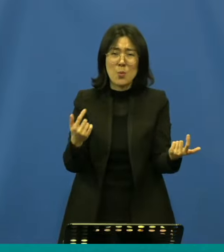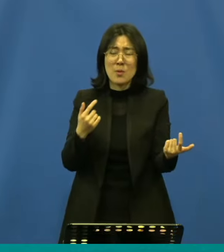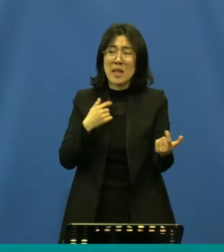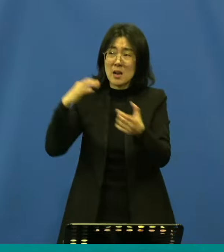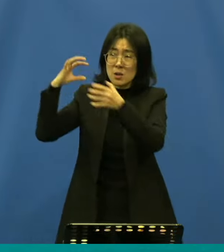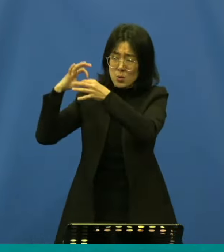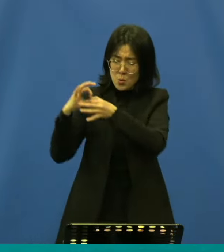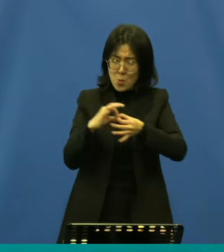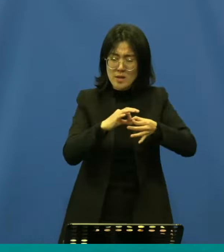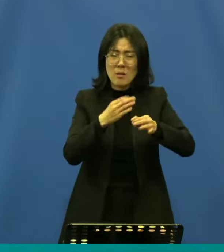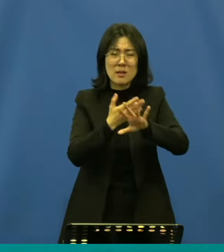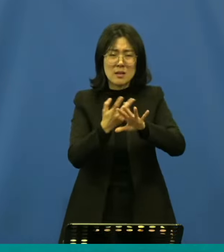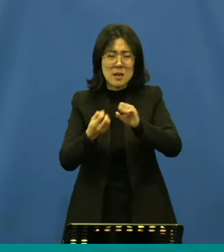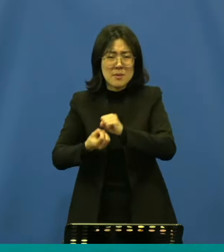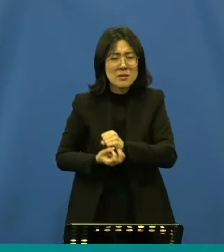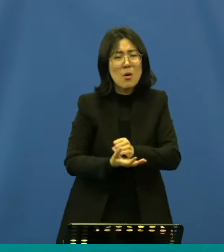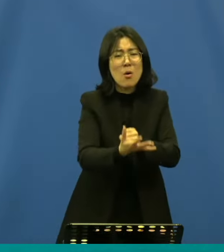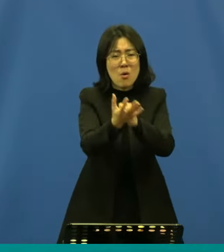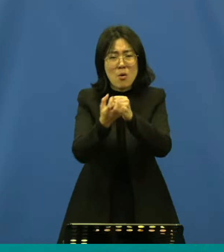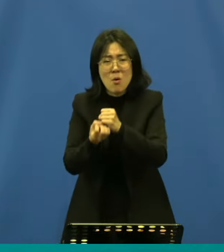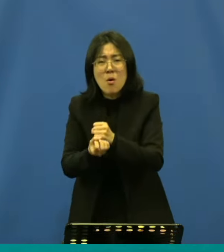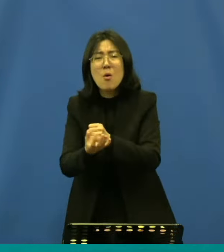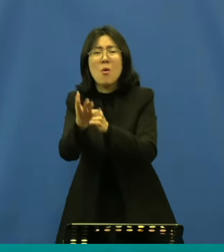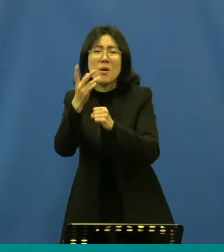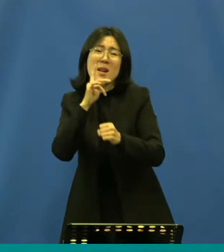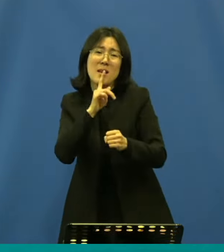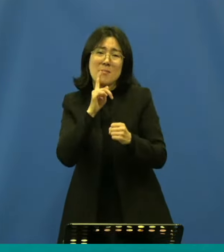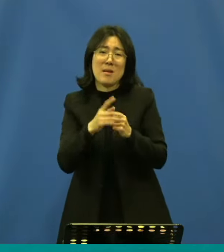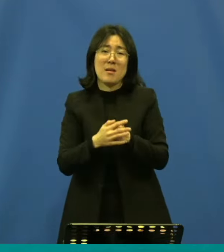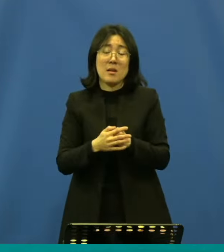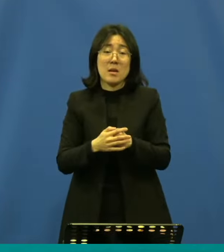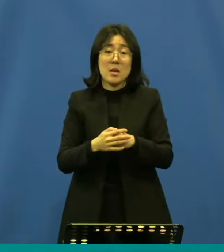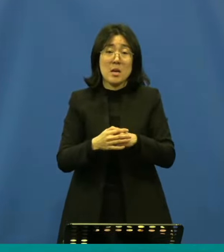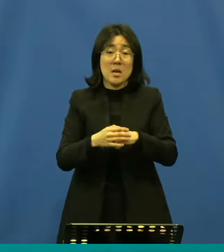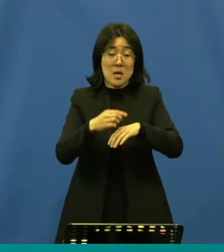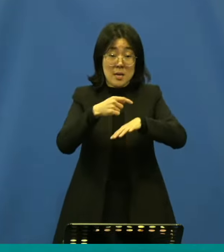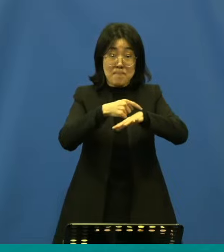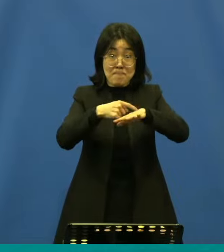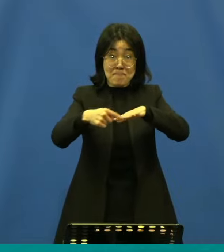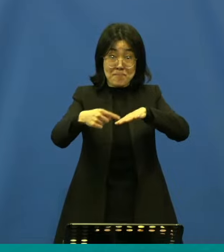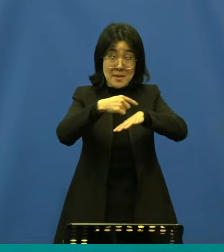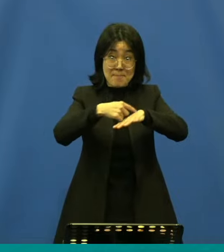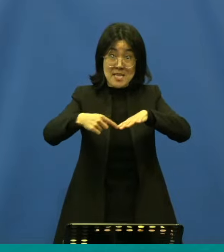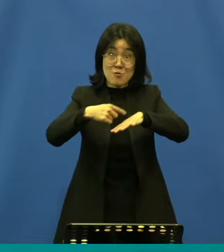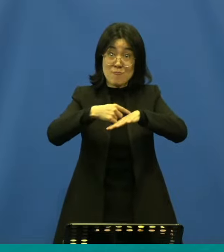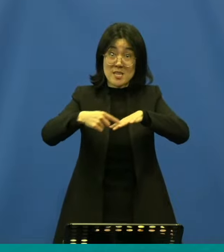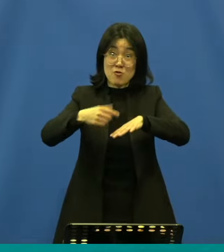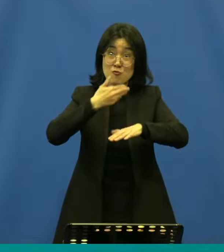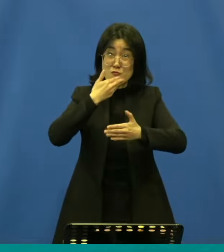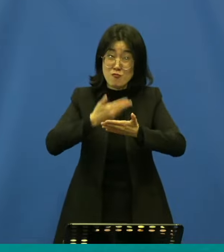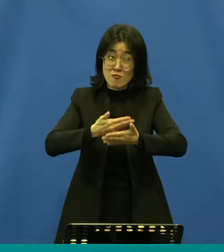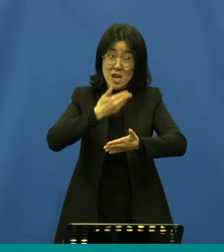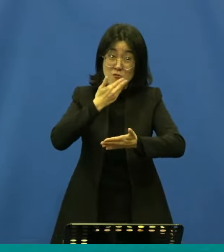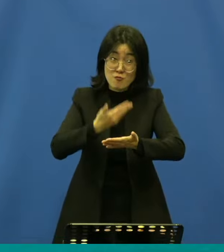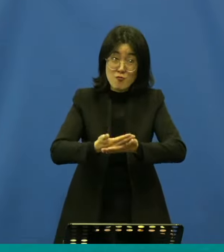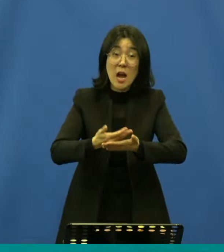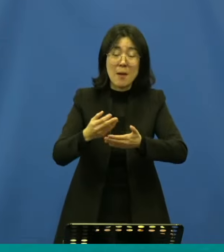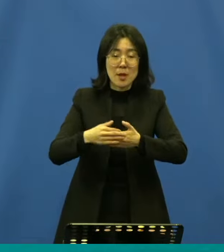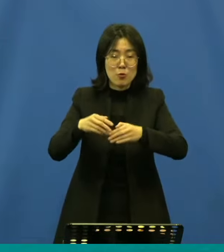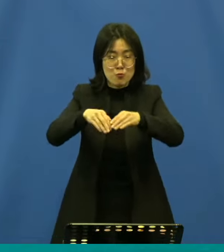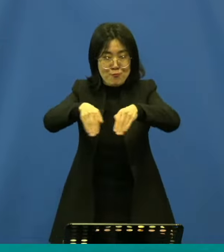민족주의가, 민족을 사랑하는 건 좋지만 민족주의가 강하면 민족주의나 국가주의가 결국은 배타성을 갖게